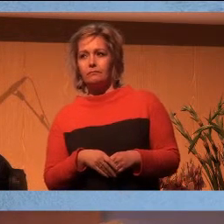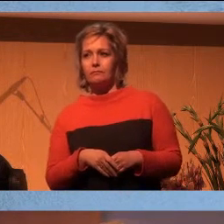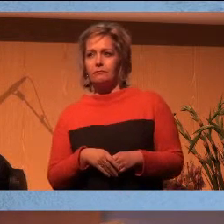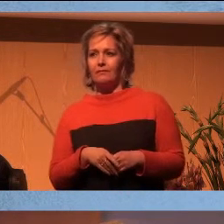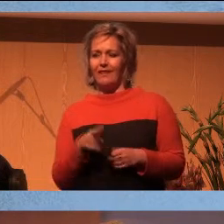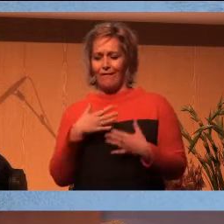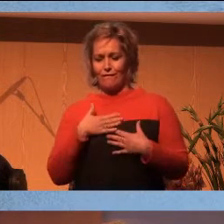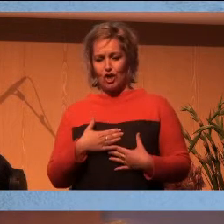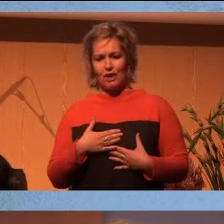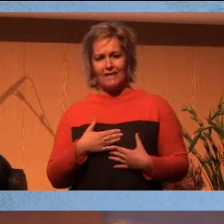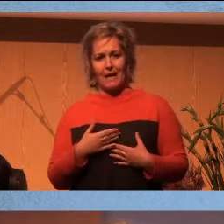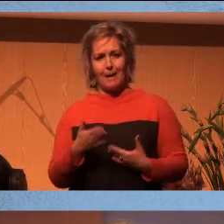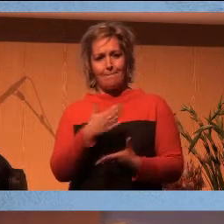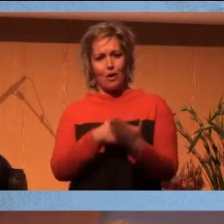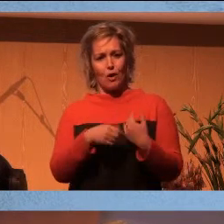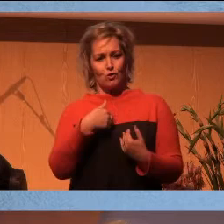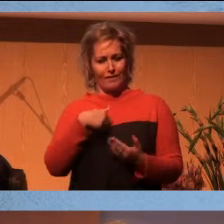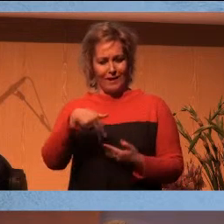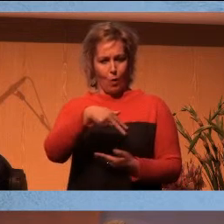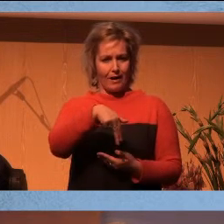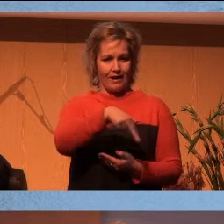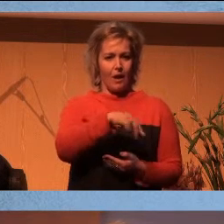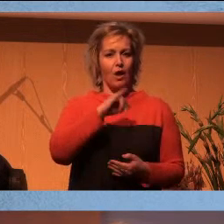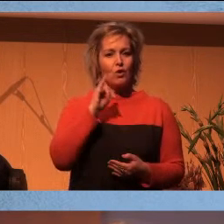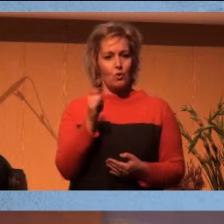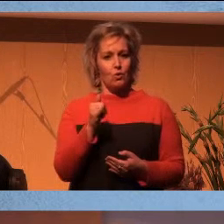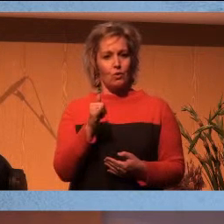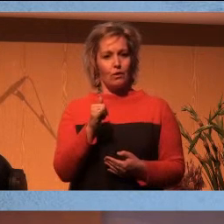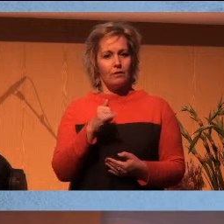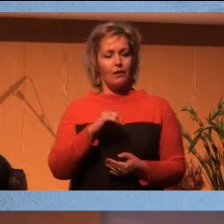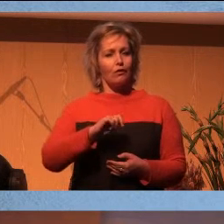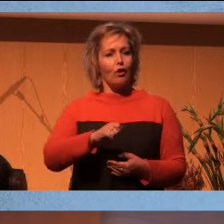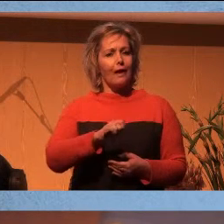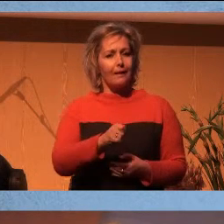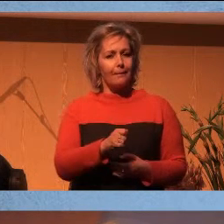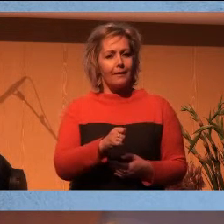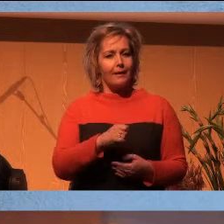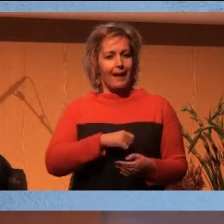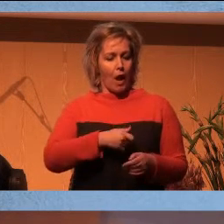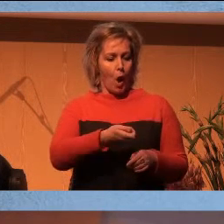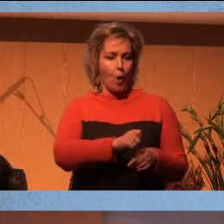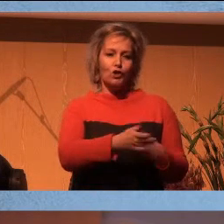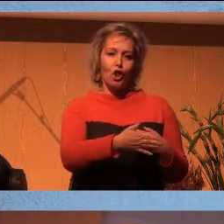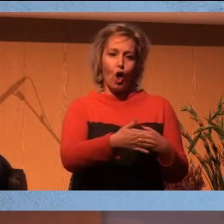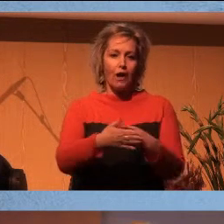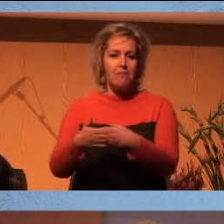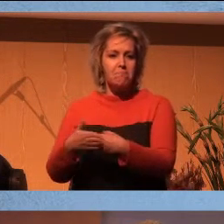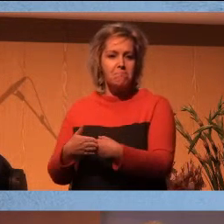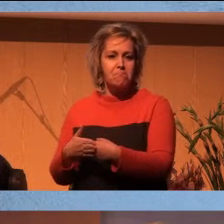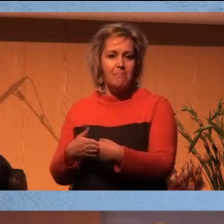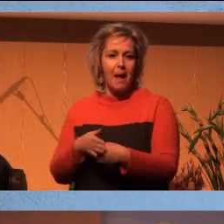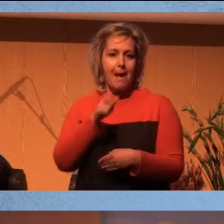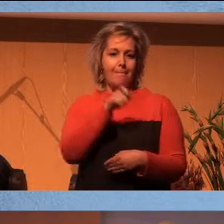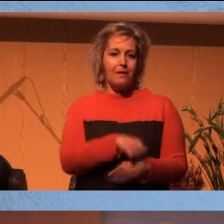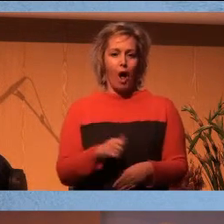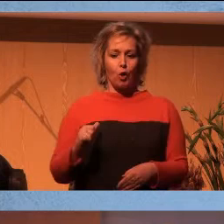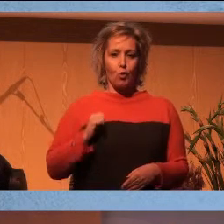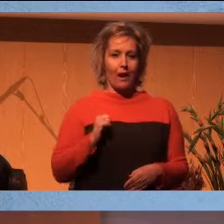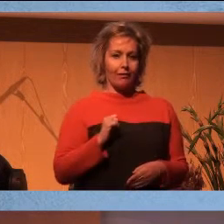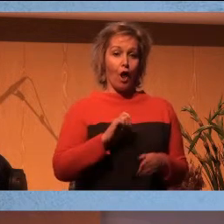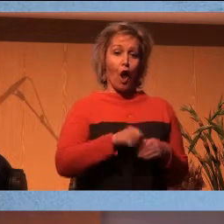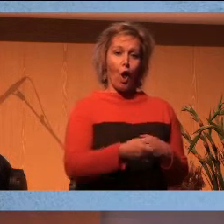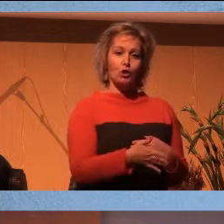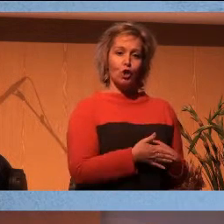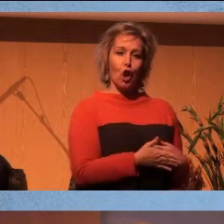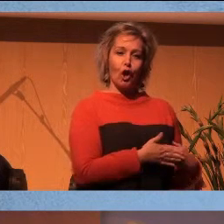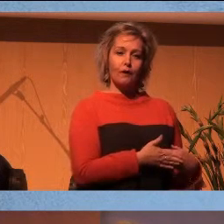det fysiske miljøet vi går i? Jo, det nøkleknipper. Det låste dører. Det personaltoaletter. Det låste